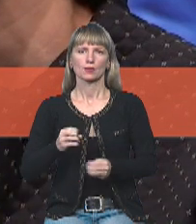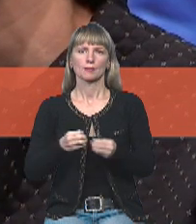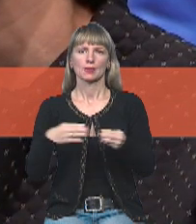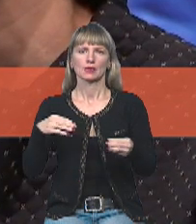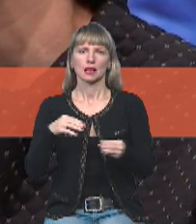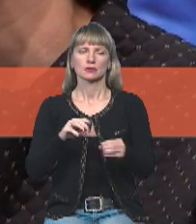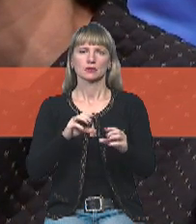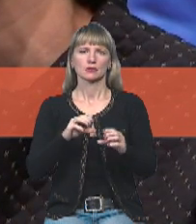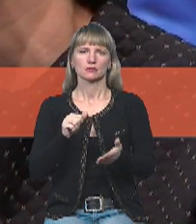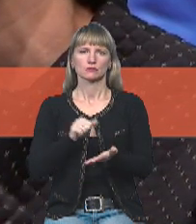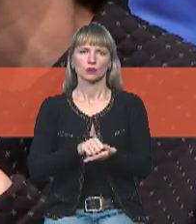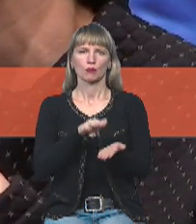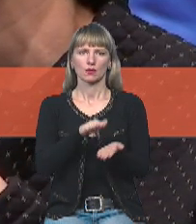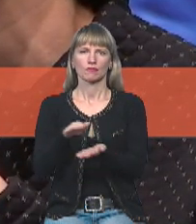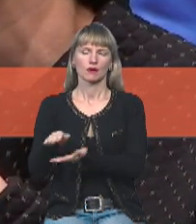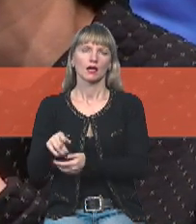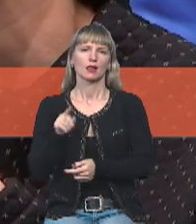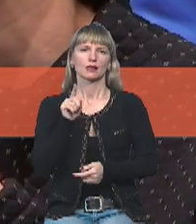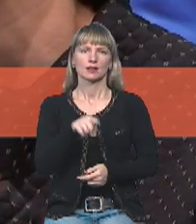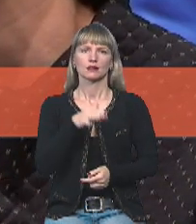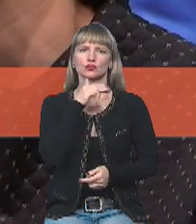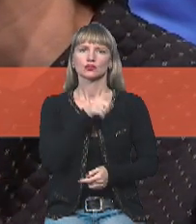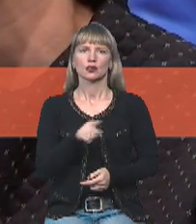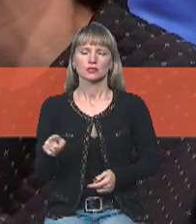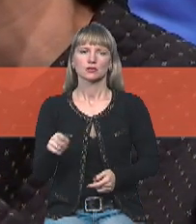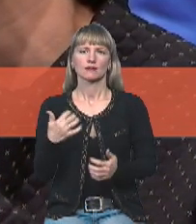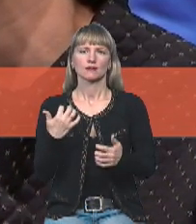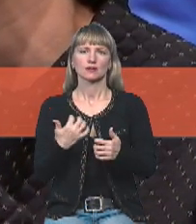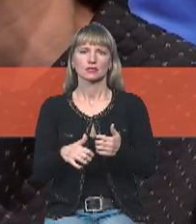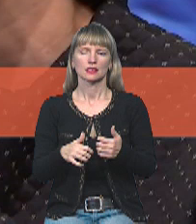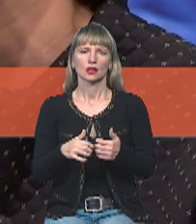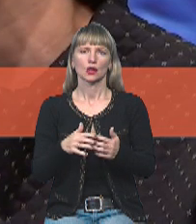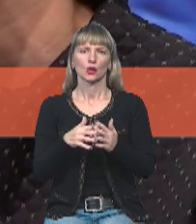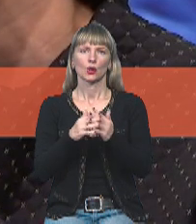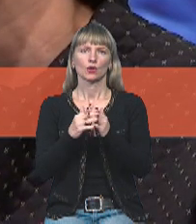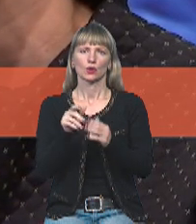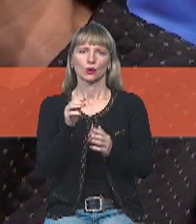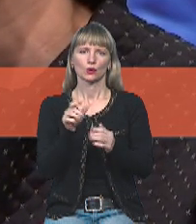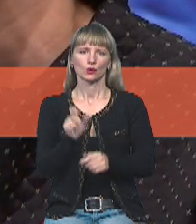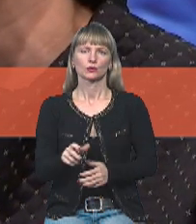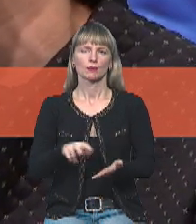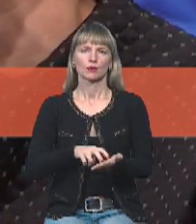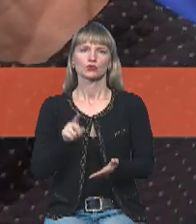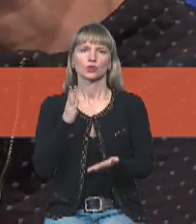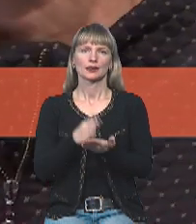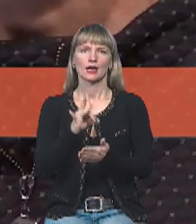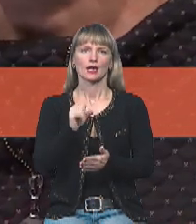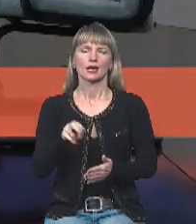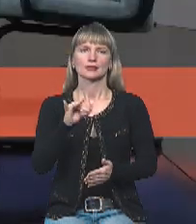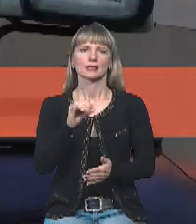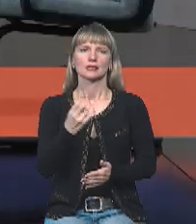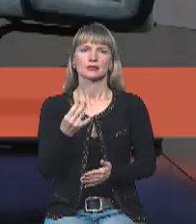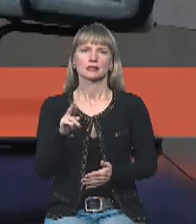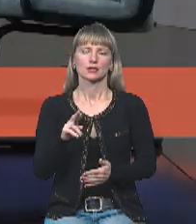15 томів, і там вже на той час все время в селі люди побоюються, що є радіація. І тому